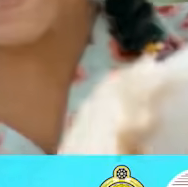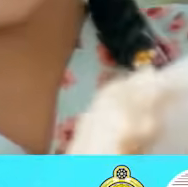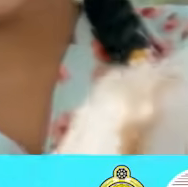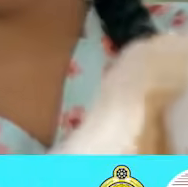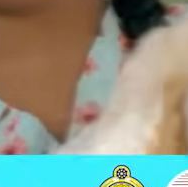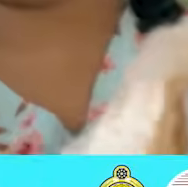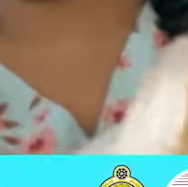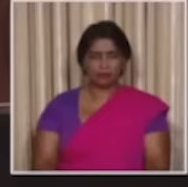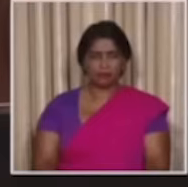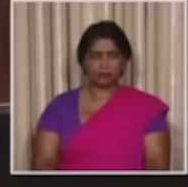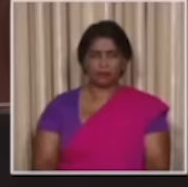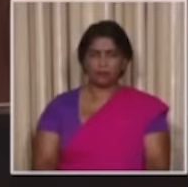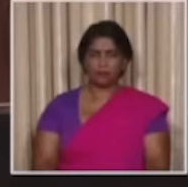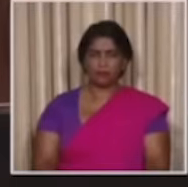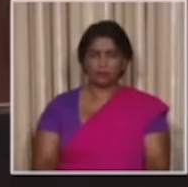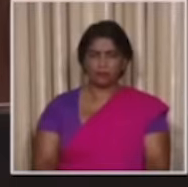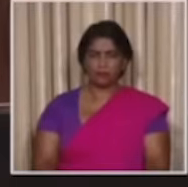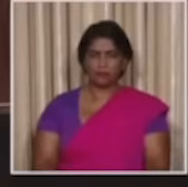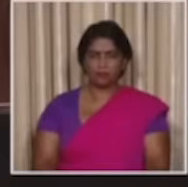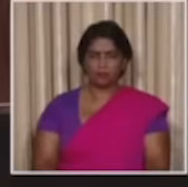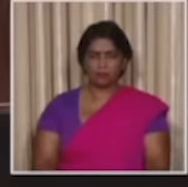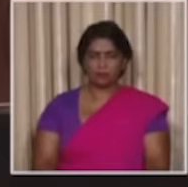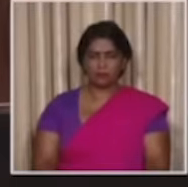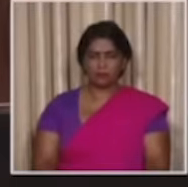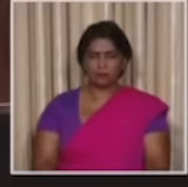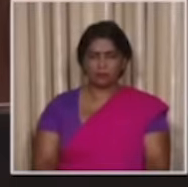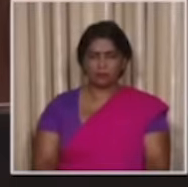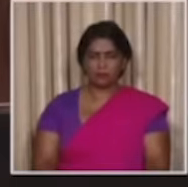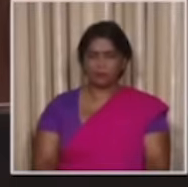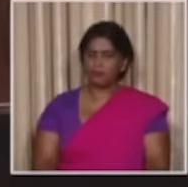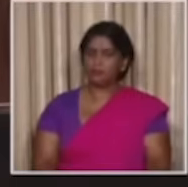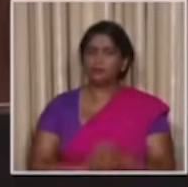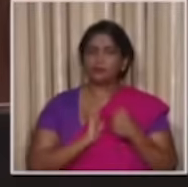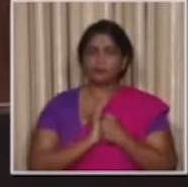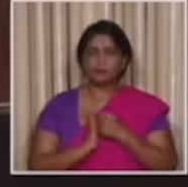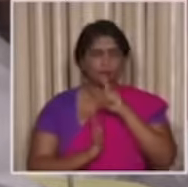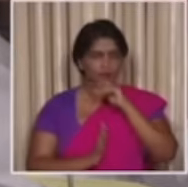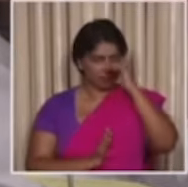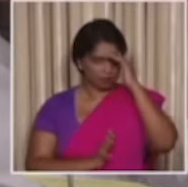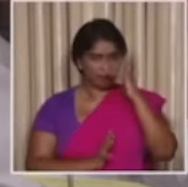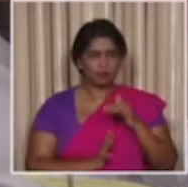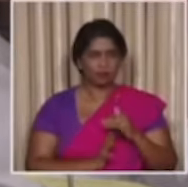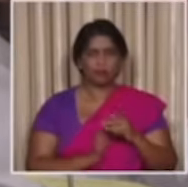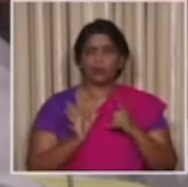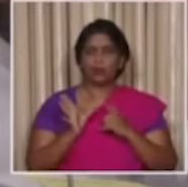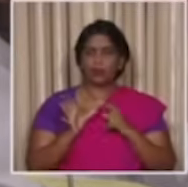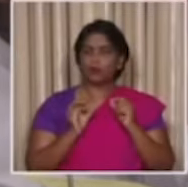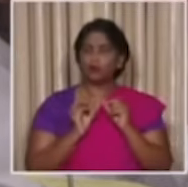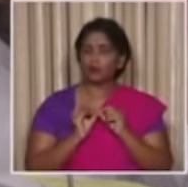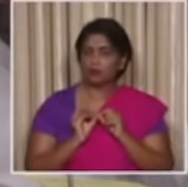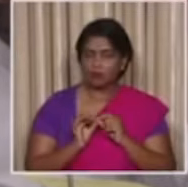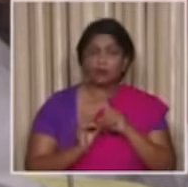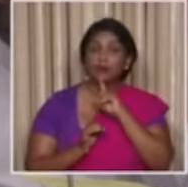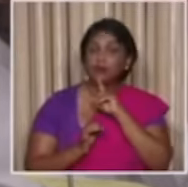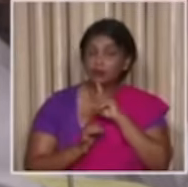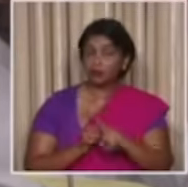ටික කරගෙන සතුටින් රට යන්න. ඔව් විපක්ෂ මේ සංවිධායක ගරු කතා නැහැ කිතුමනි. අන්ද්‍ර බණ්ඩාරනායක